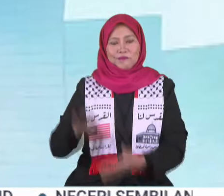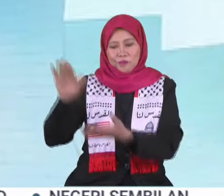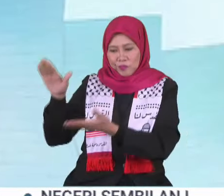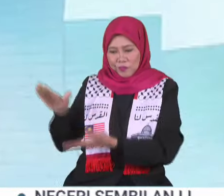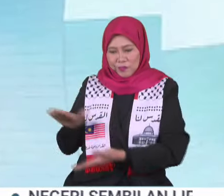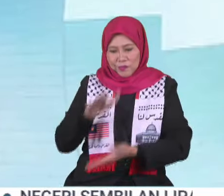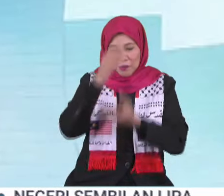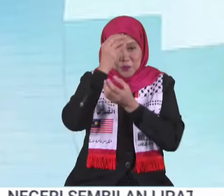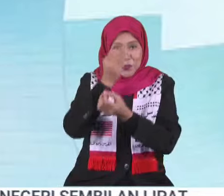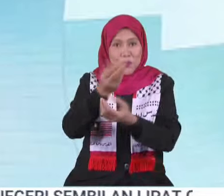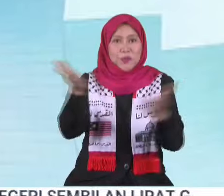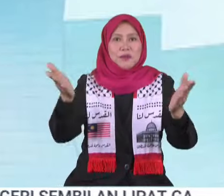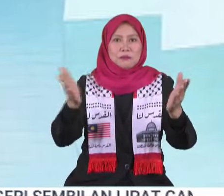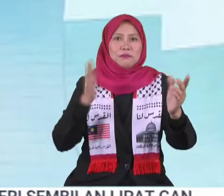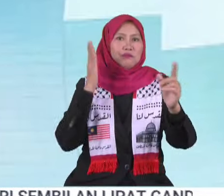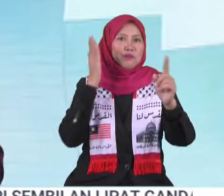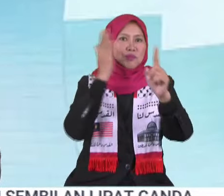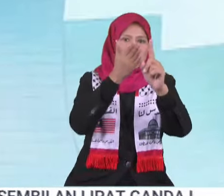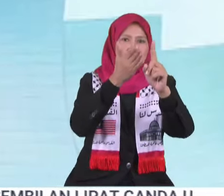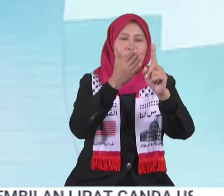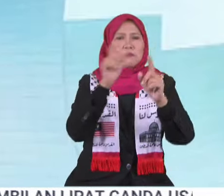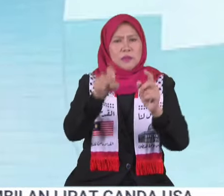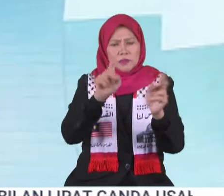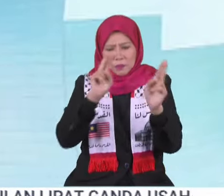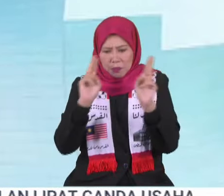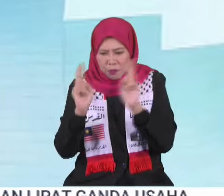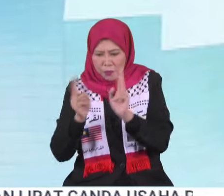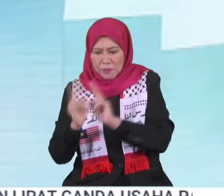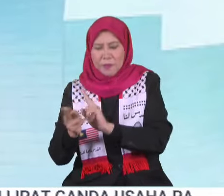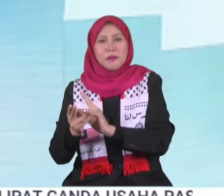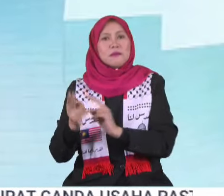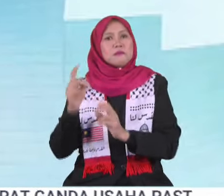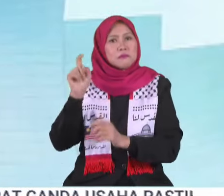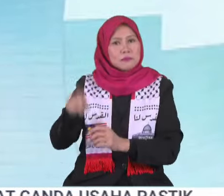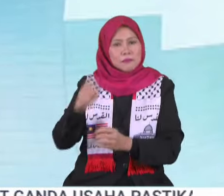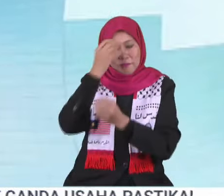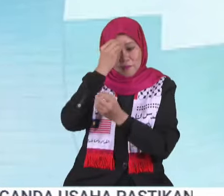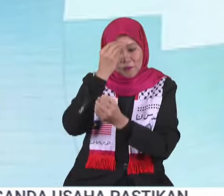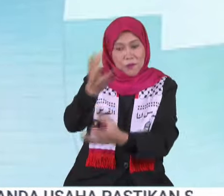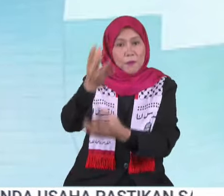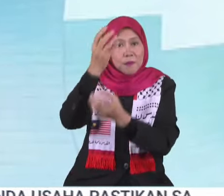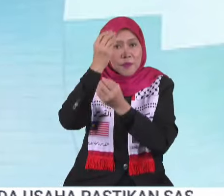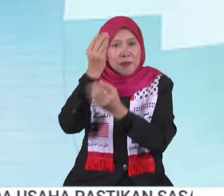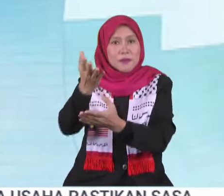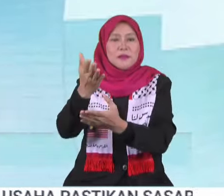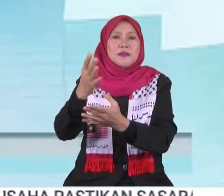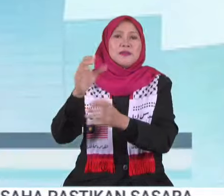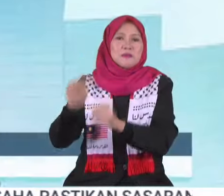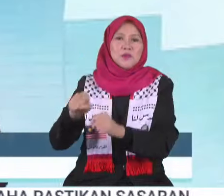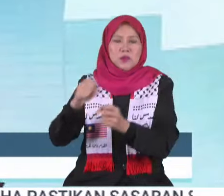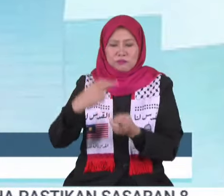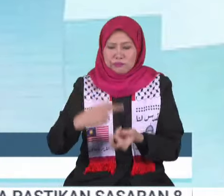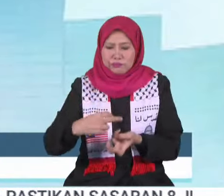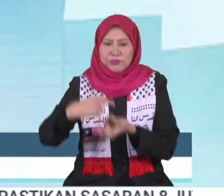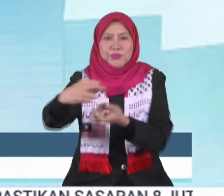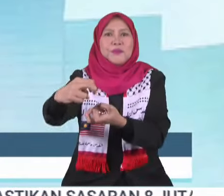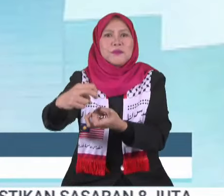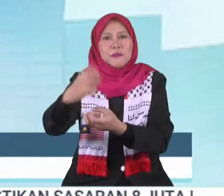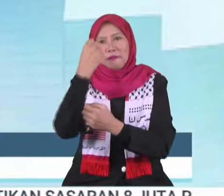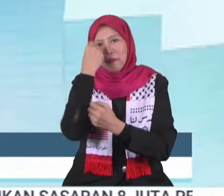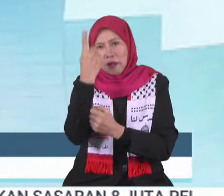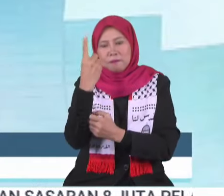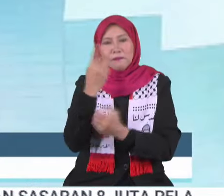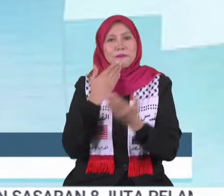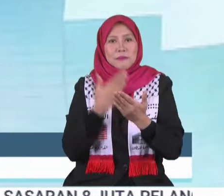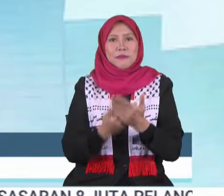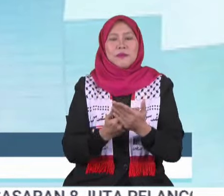Penyampaian maklumat kepada kumpulan sasaran perlu diubahsuai bagi memastikan informasi yang disalurkan dapat difahami dengan baik.